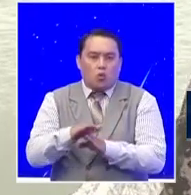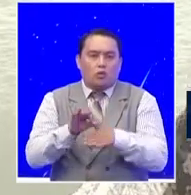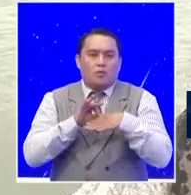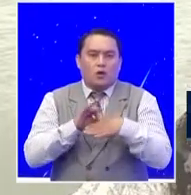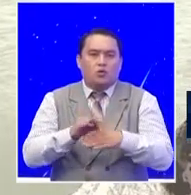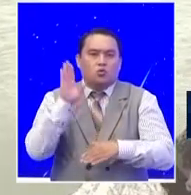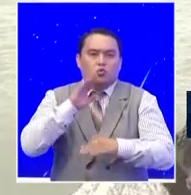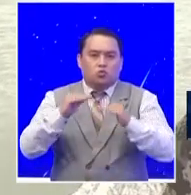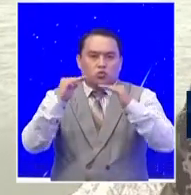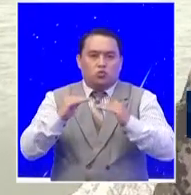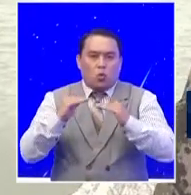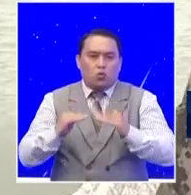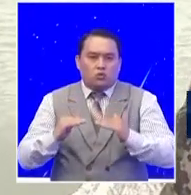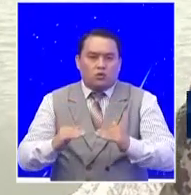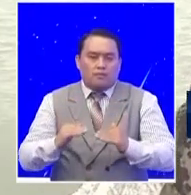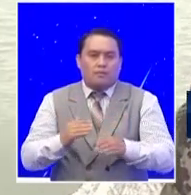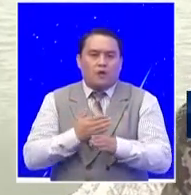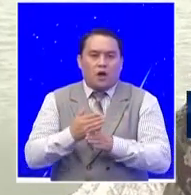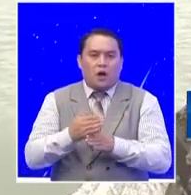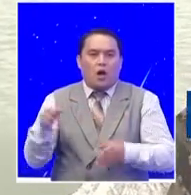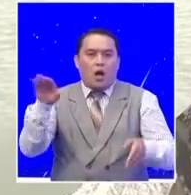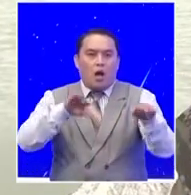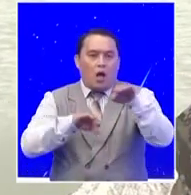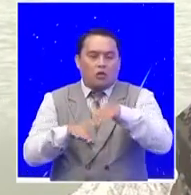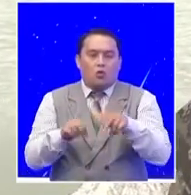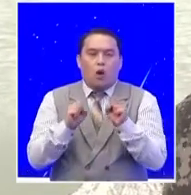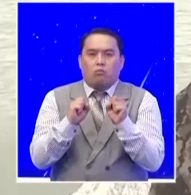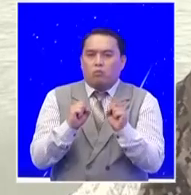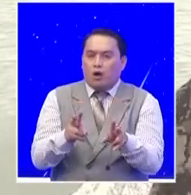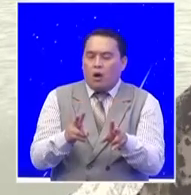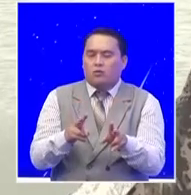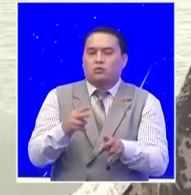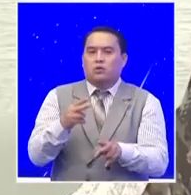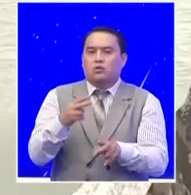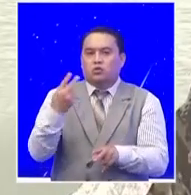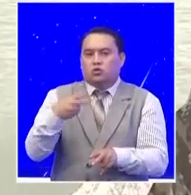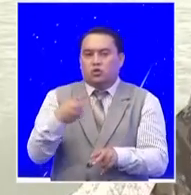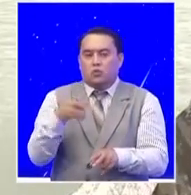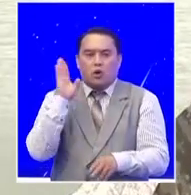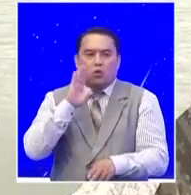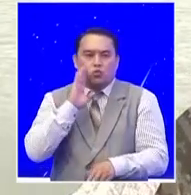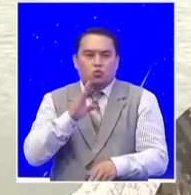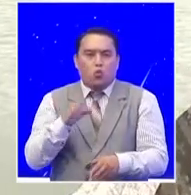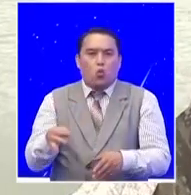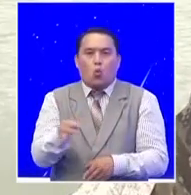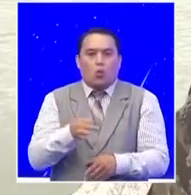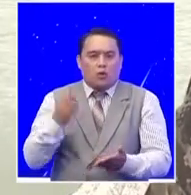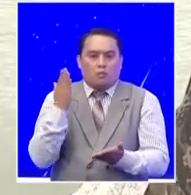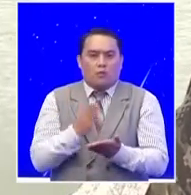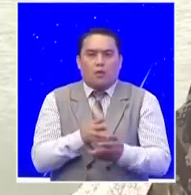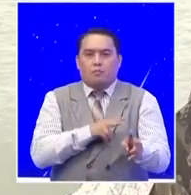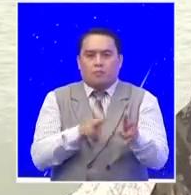төмендету жөніндегі жұмыстар. Жетісу алатаудағы өтіп қауіпті 20-дан аса қауіпті өзендер бар. Барлық ол өзендер